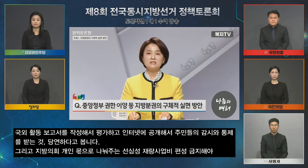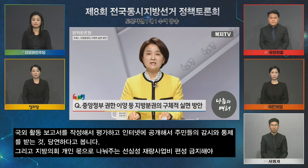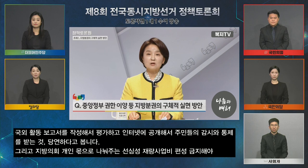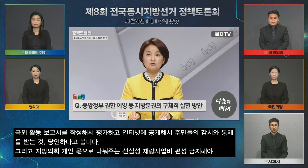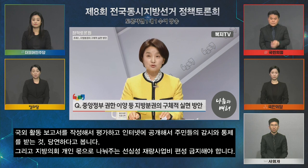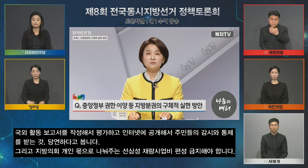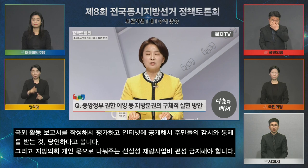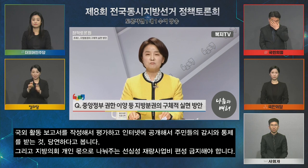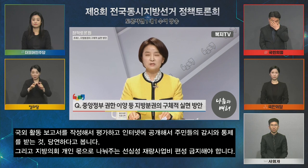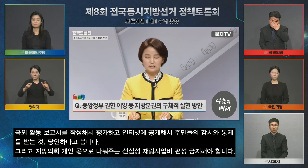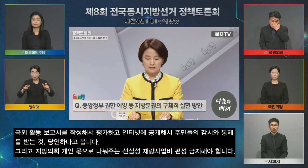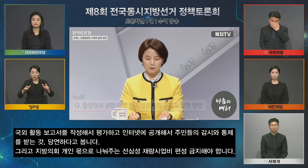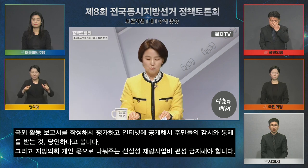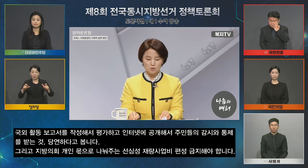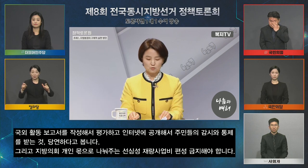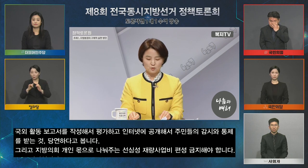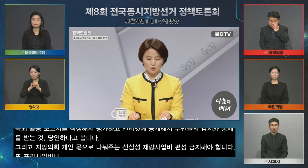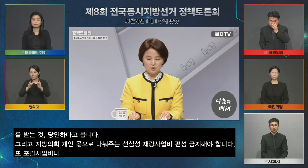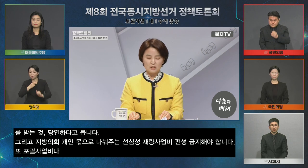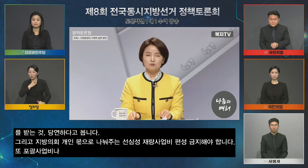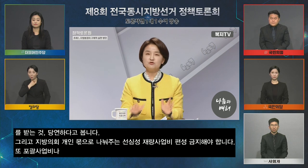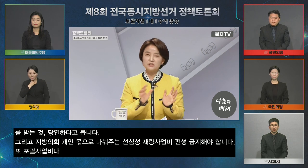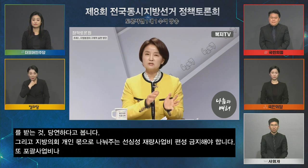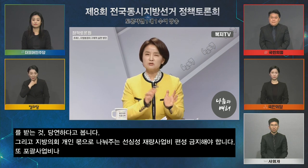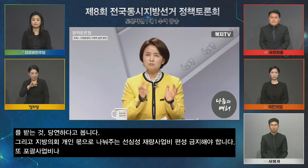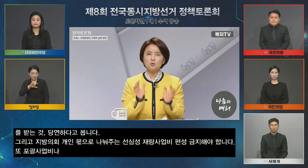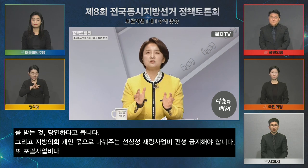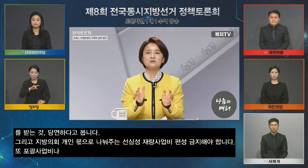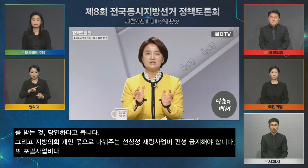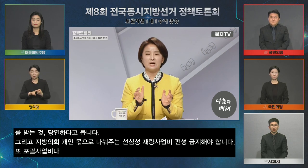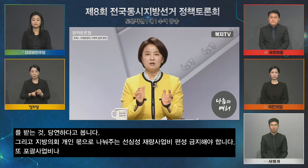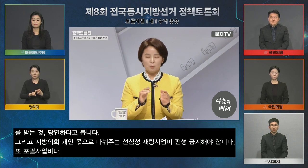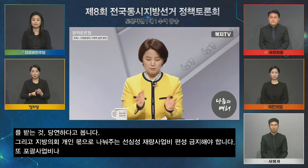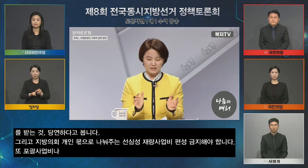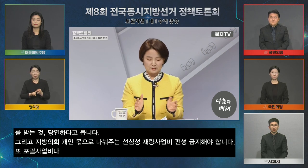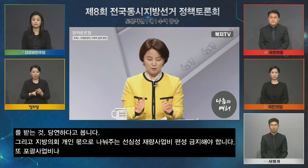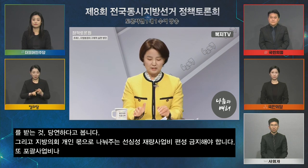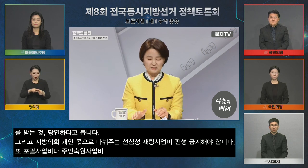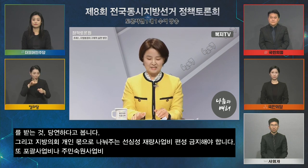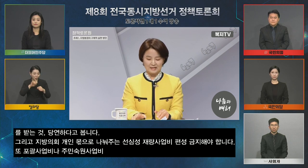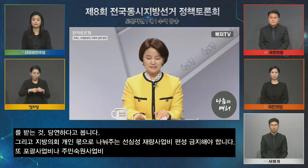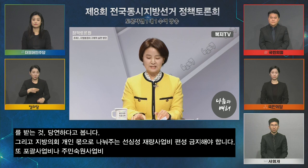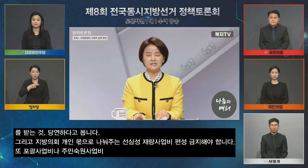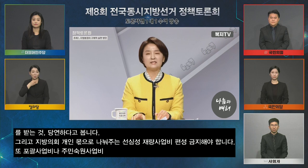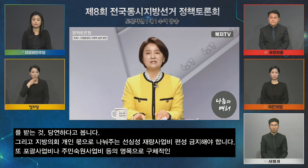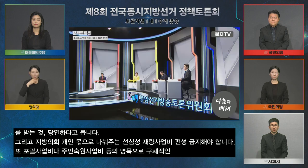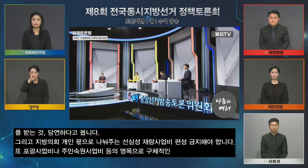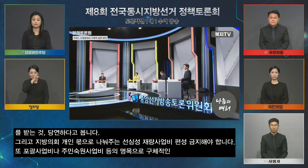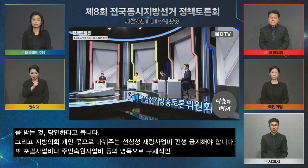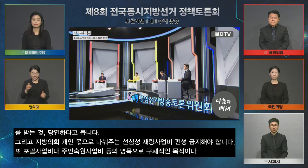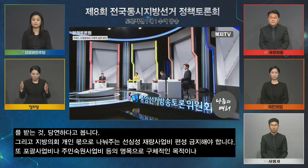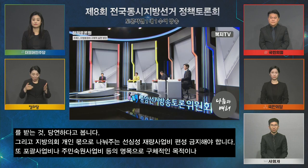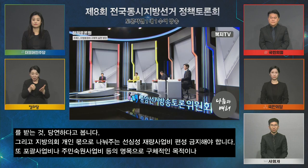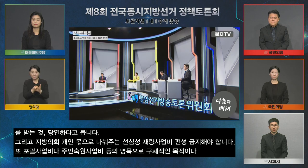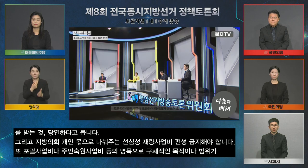주민수건사업비 등의 명목으로 구체적인 목적이나 범위가 정해지지 않은 예산